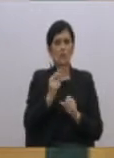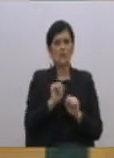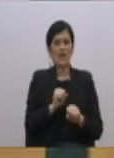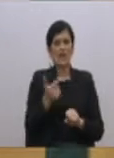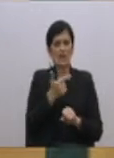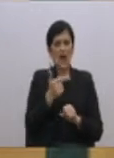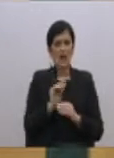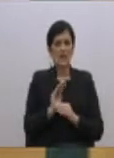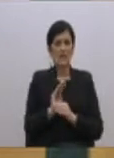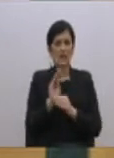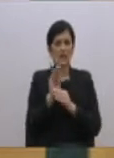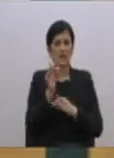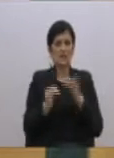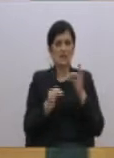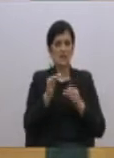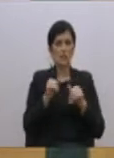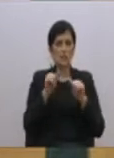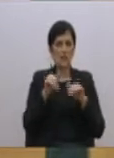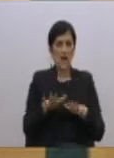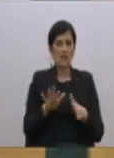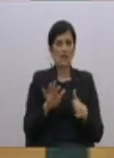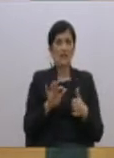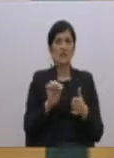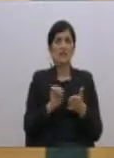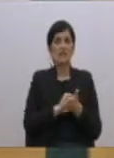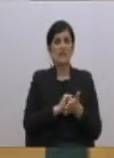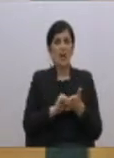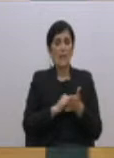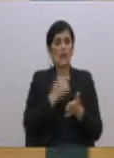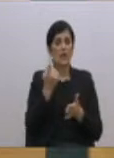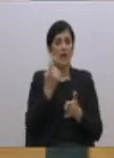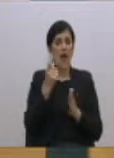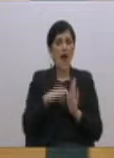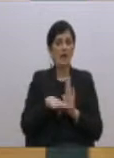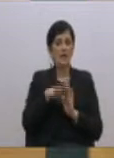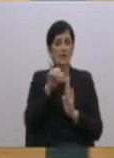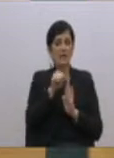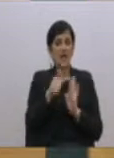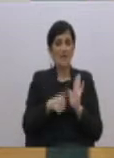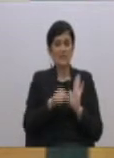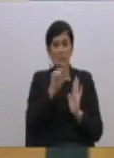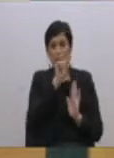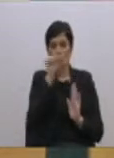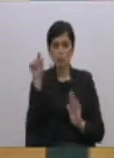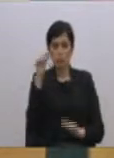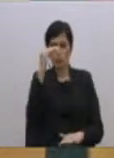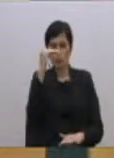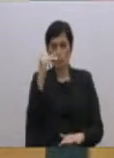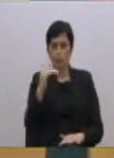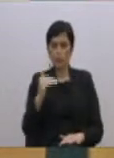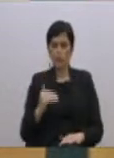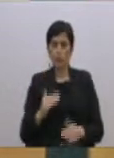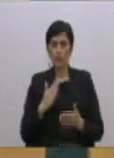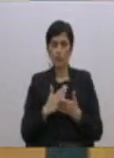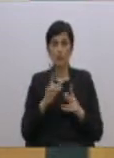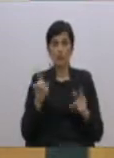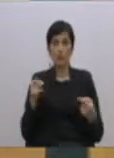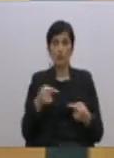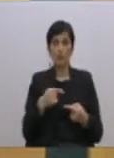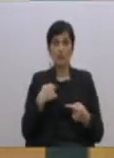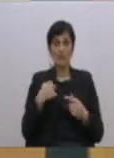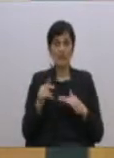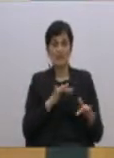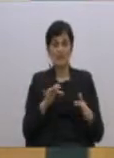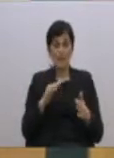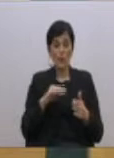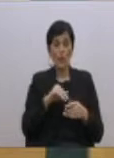გარანტიების გაზრდაზე, სასამართლოს გადაწყვეტილებების დასაბუთების ხარისხის გაუმჯობესებაზე და 16 პუნქტია ჩამოთვლილი. შესაბამისად, ჩვენ იმ სამოქმედო გეგმის